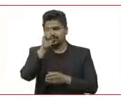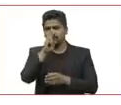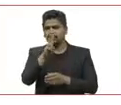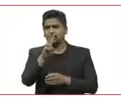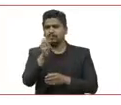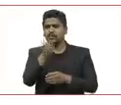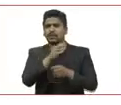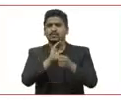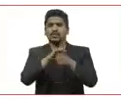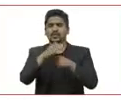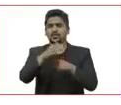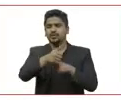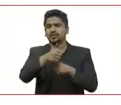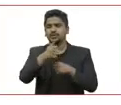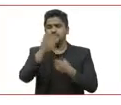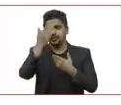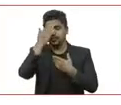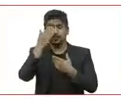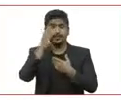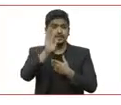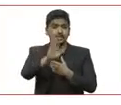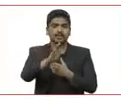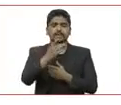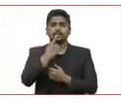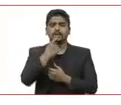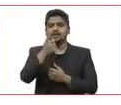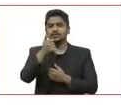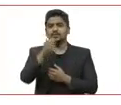बढी अरू रोगहरू भएका व्यक्तिहरूमा